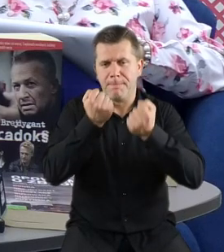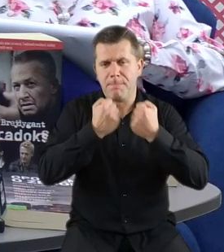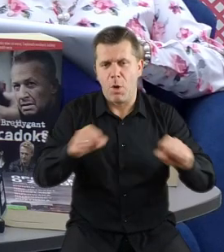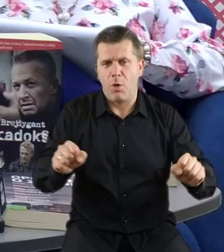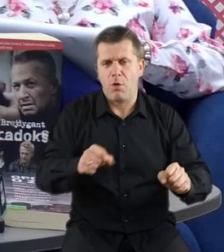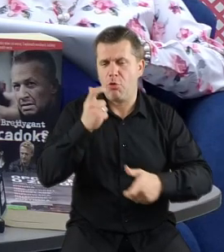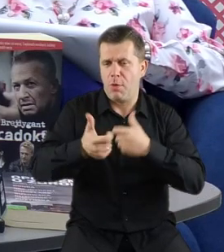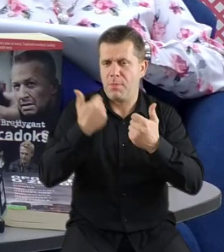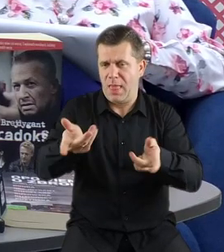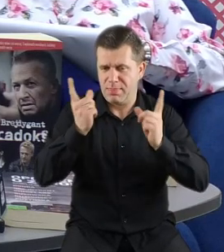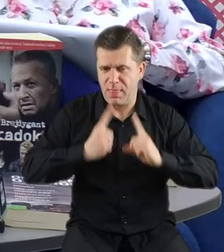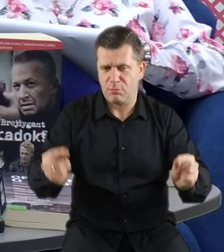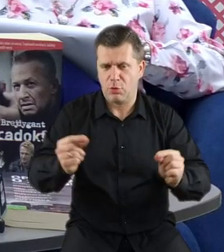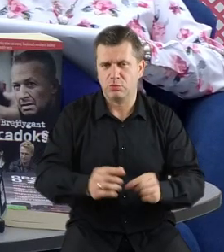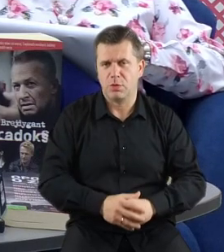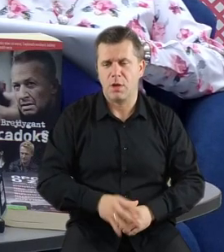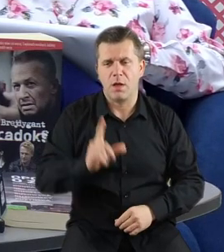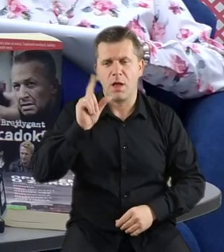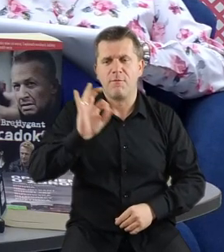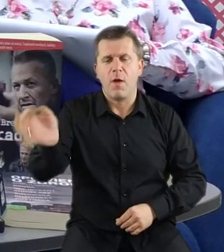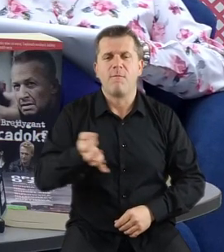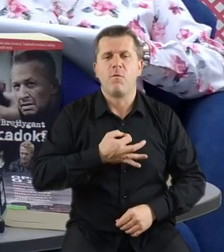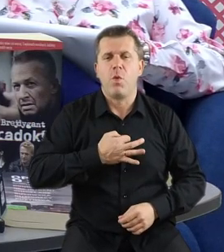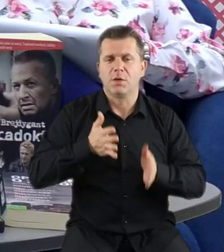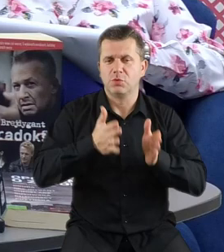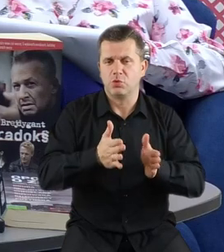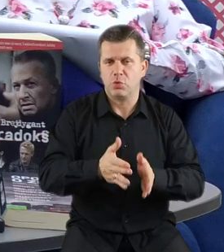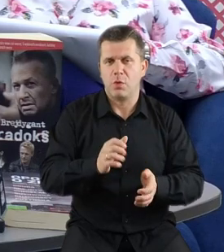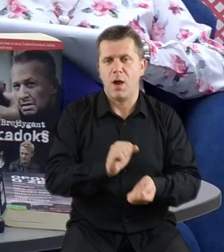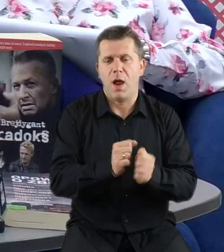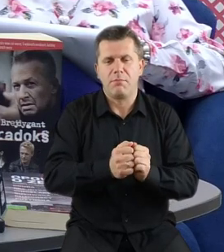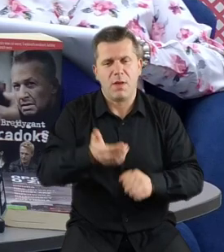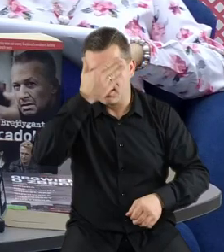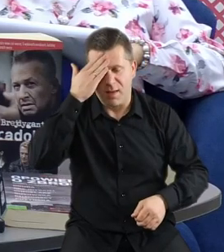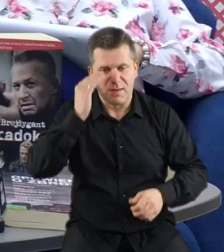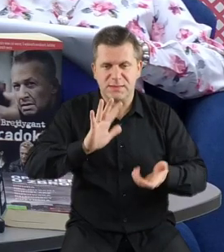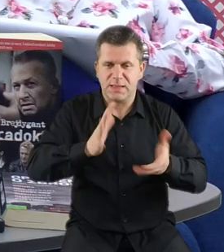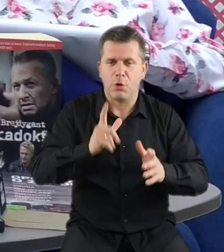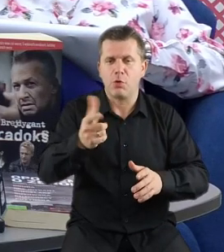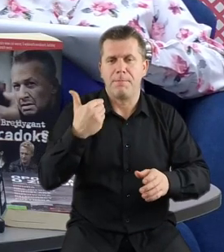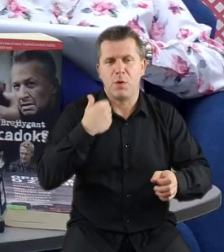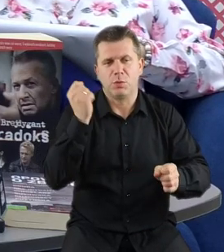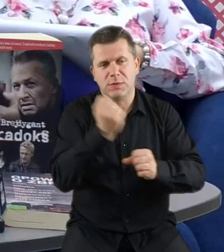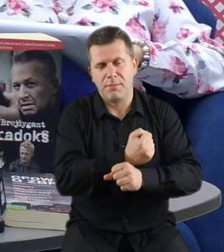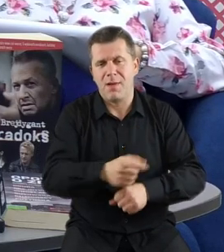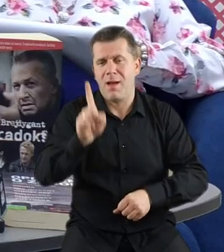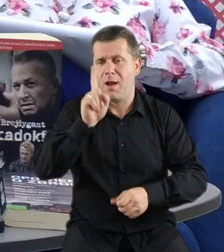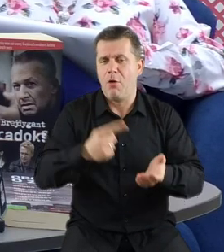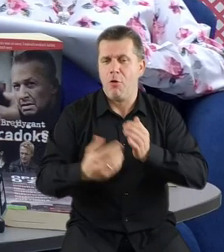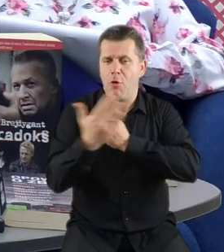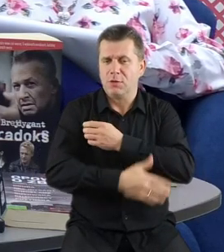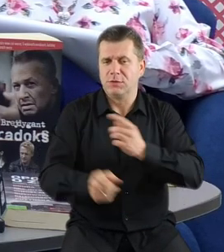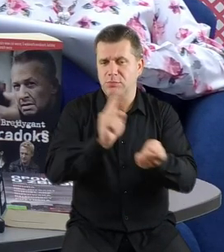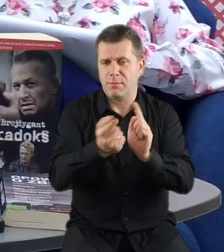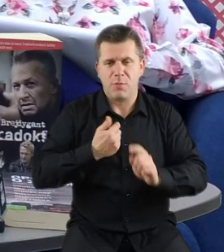że bohaterowie im robią niespodzianki, że idą swoją własną drogą, albo wręcz siadają nie wiedząc za bardzo, kto zabił.